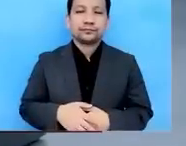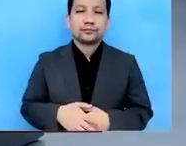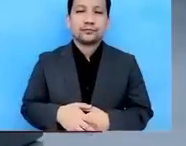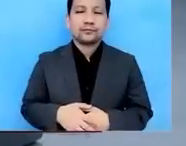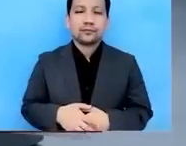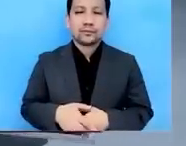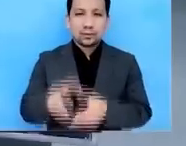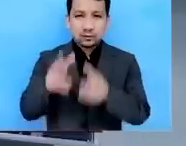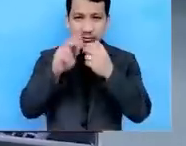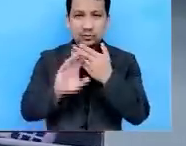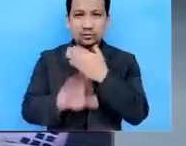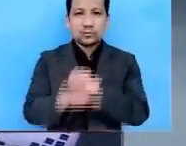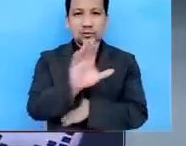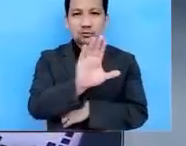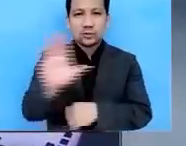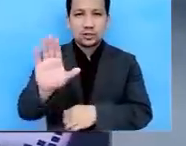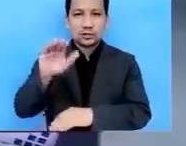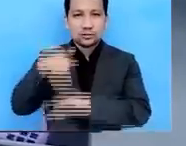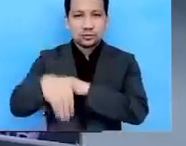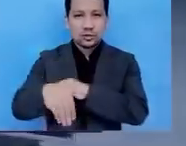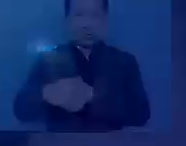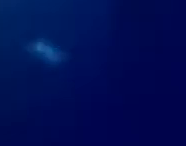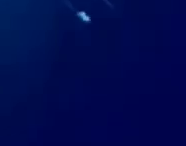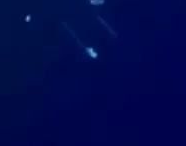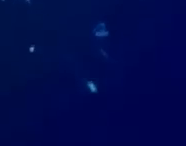Tutok lang mga kapatid dito sa Frontline Tonight.